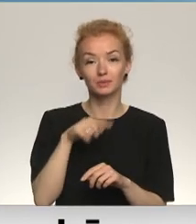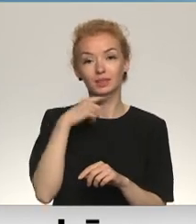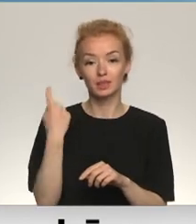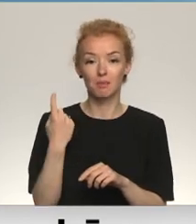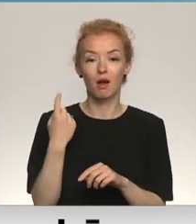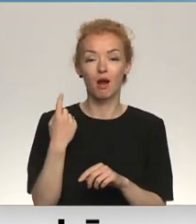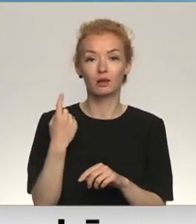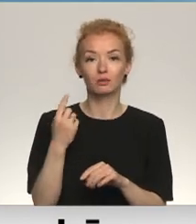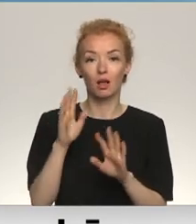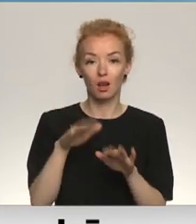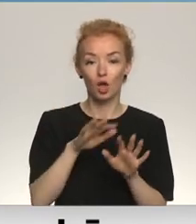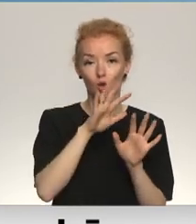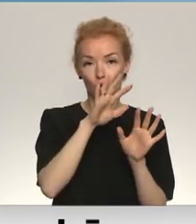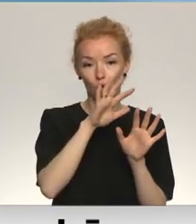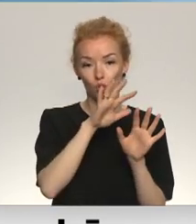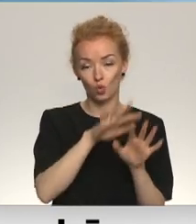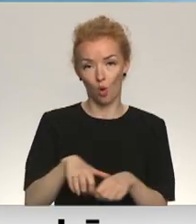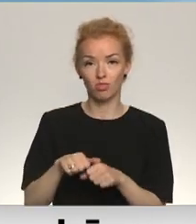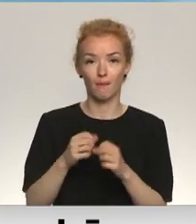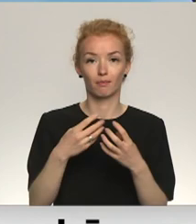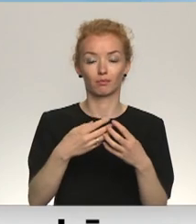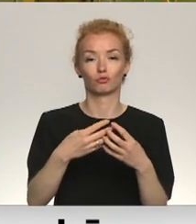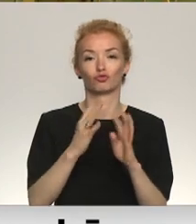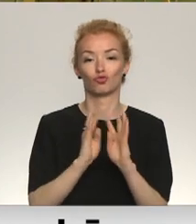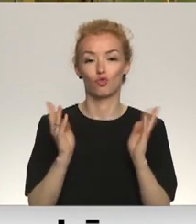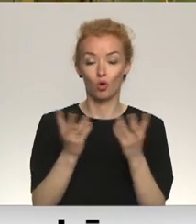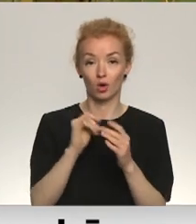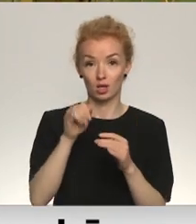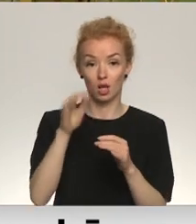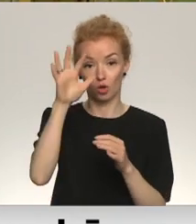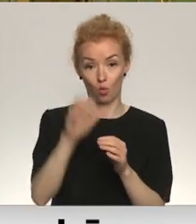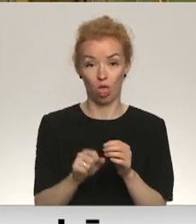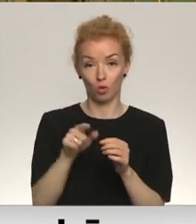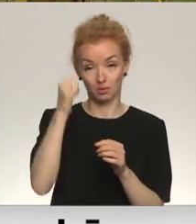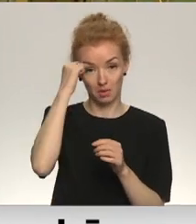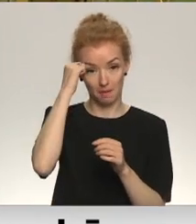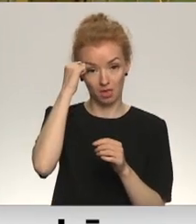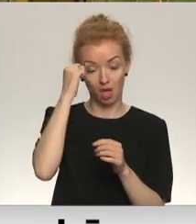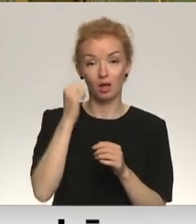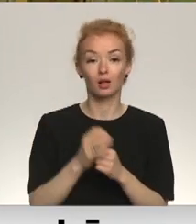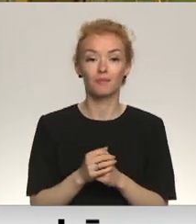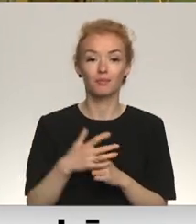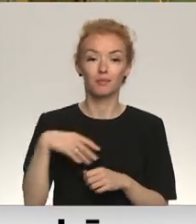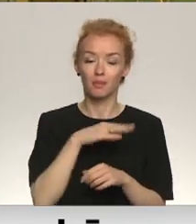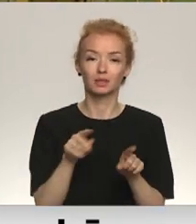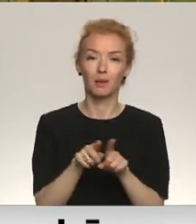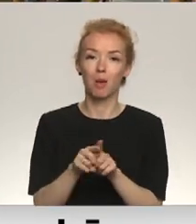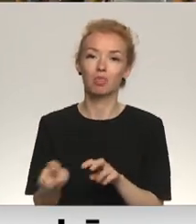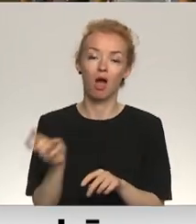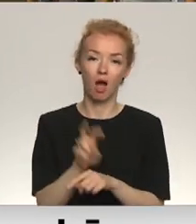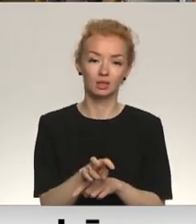jau... lai noņem šitos visus ierobežojumus. Ja nojauks šo pieminekli, mēs vienalga